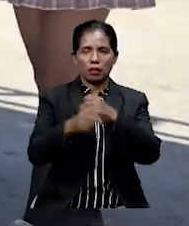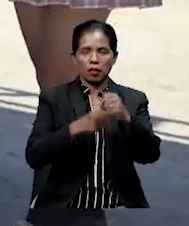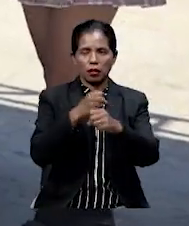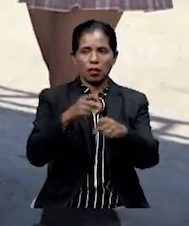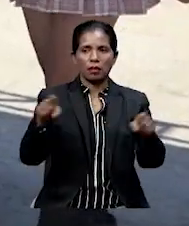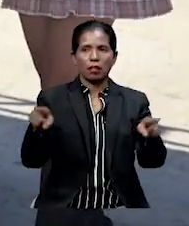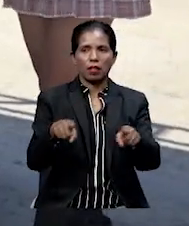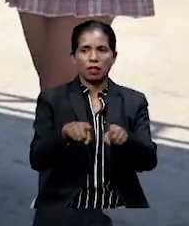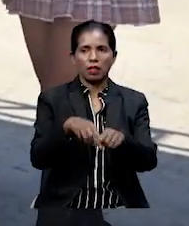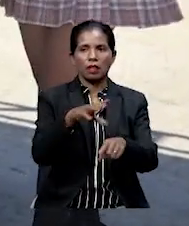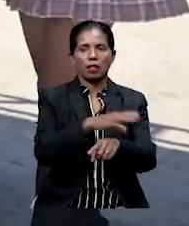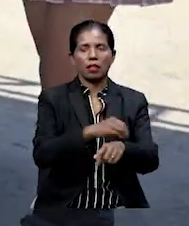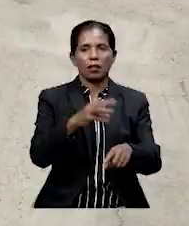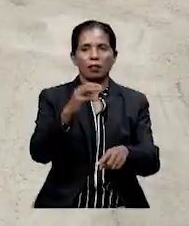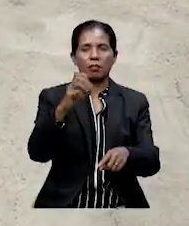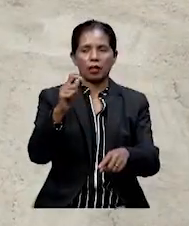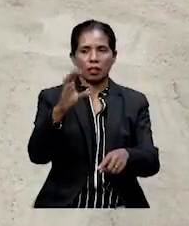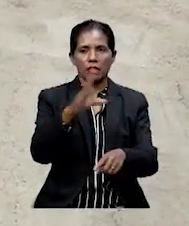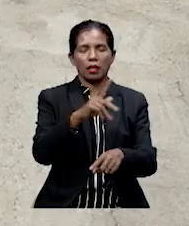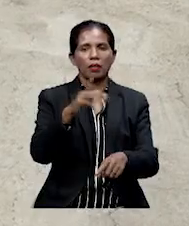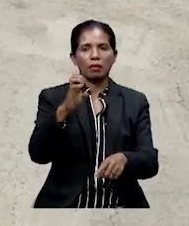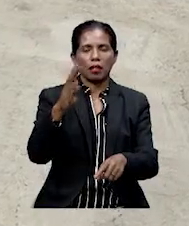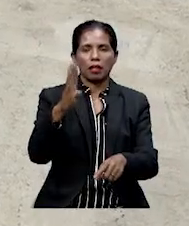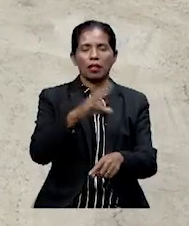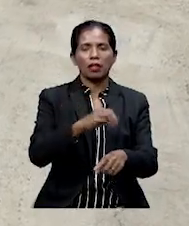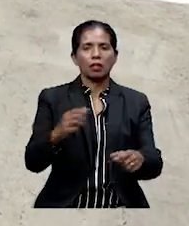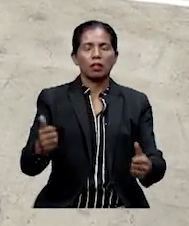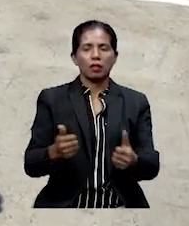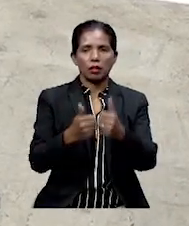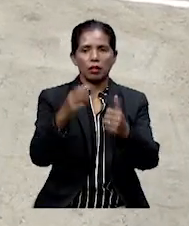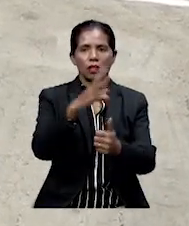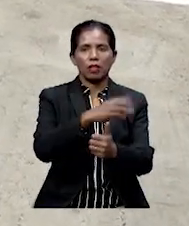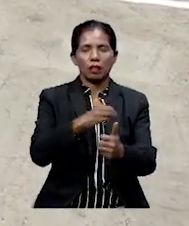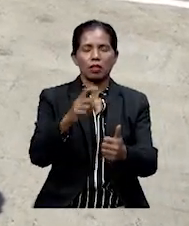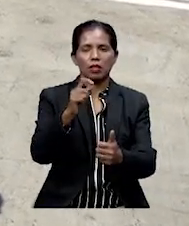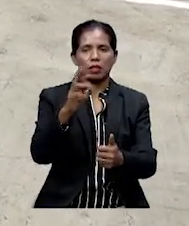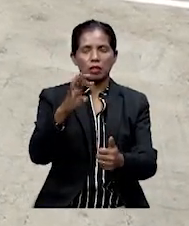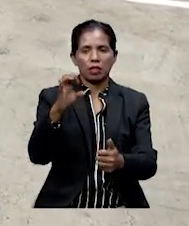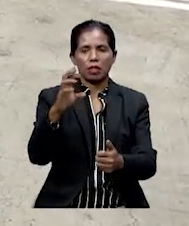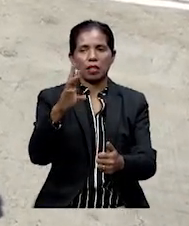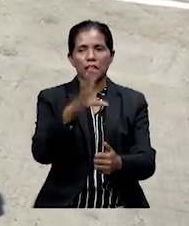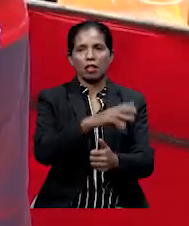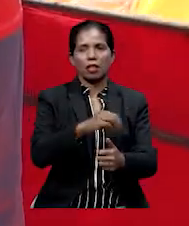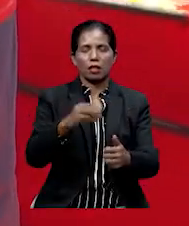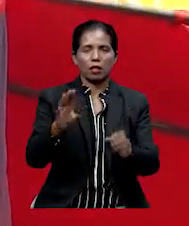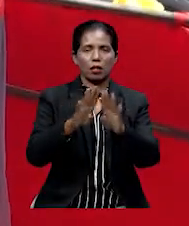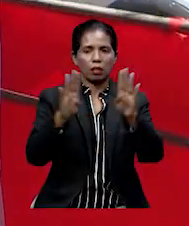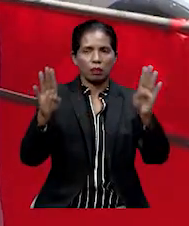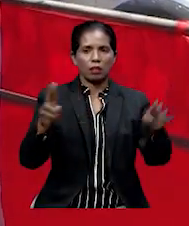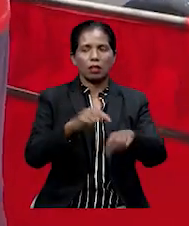makanesan, klase metik, klase bebek, klase sport, klase trail, supermotor, klase open